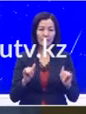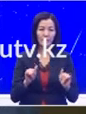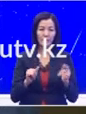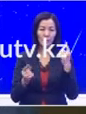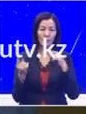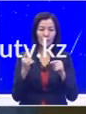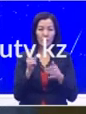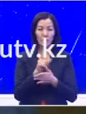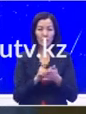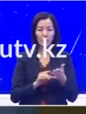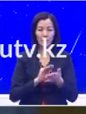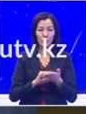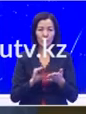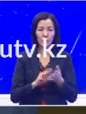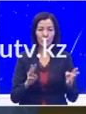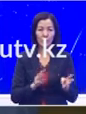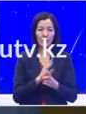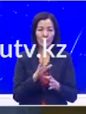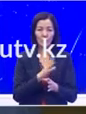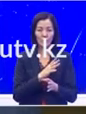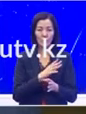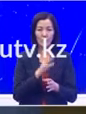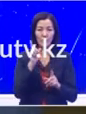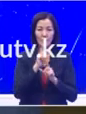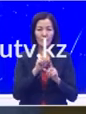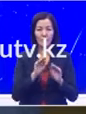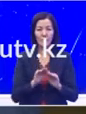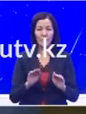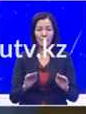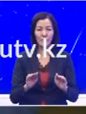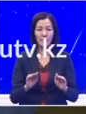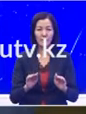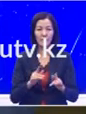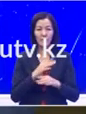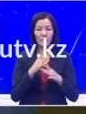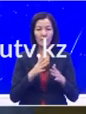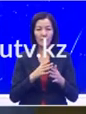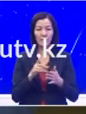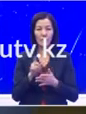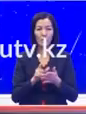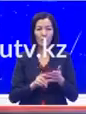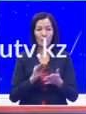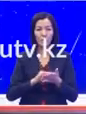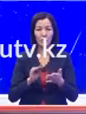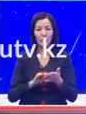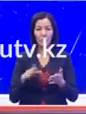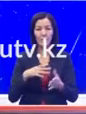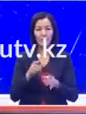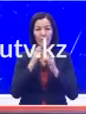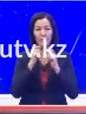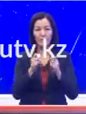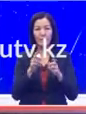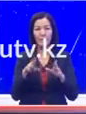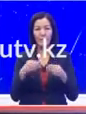жазуға өзім құштарлық таныттым. Мектеп жасында көптеген өлеңдер жаздым. Марапатталғандар